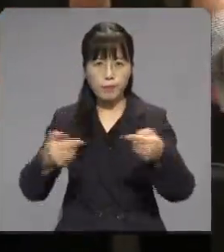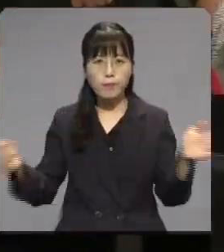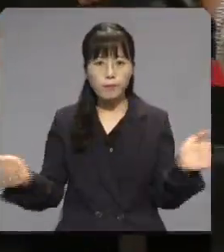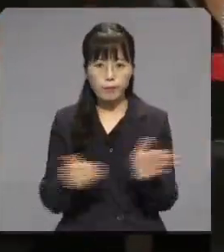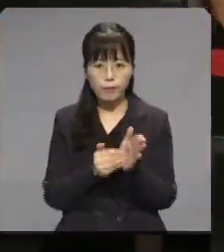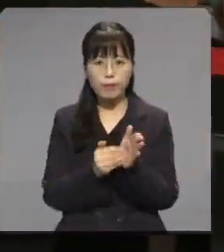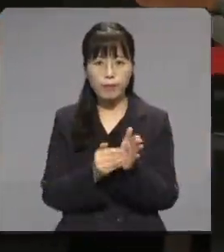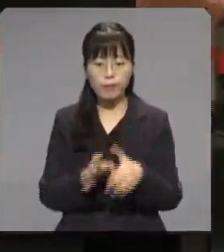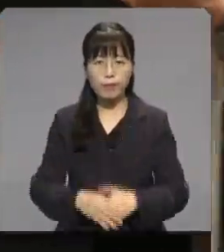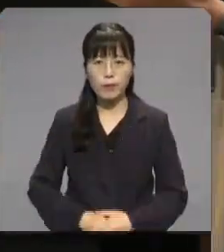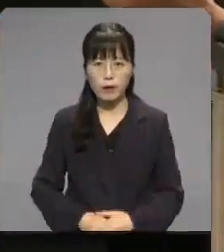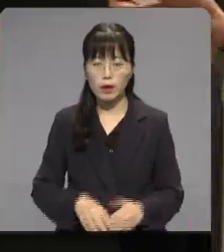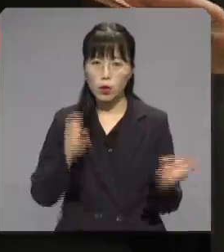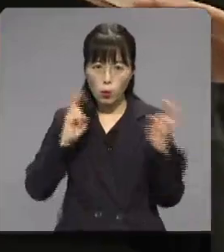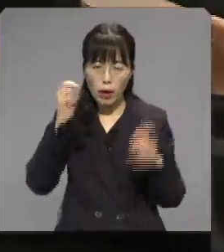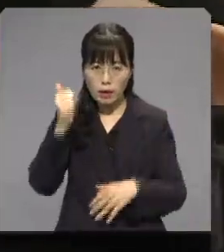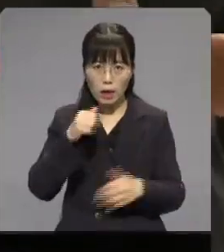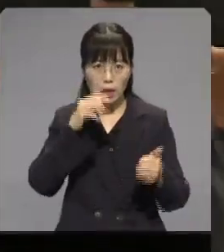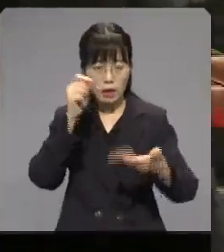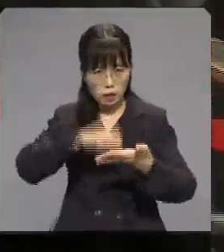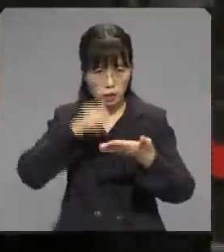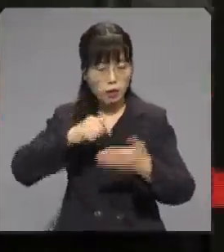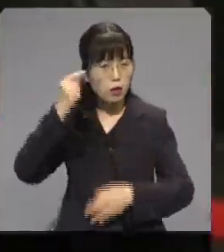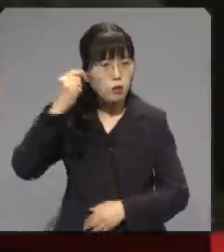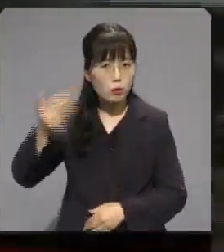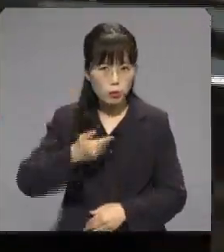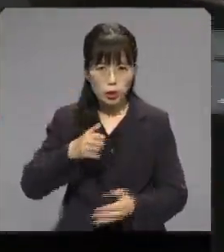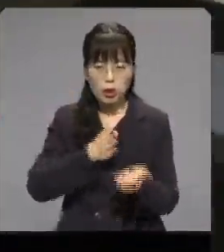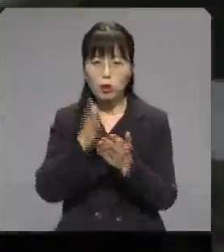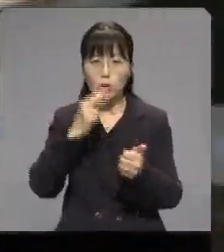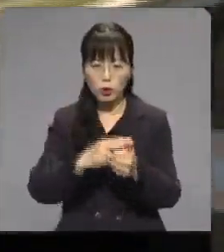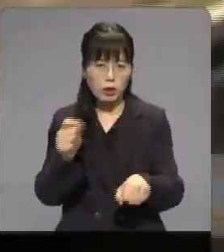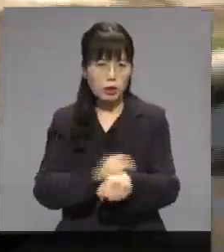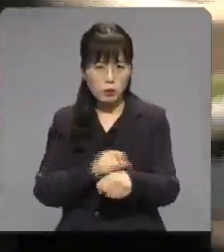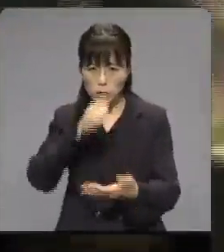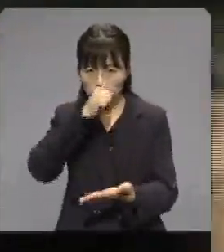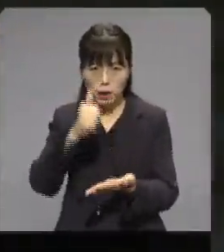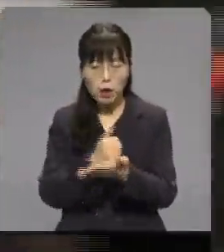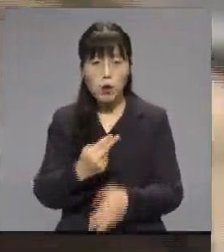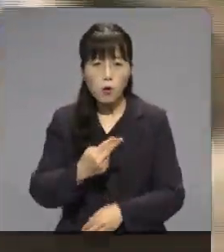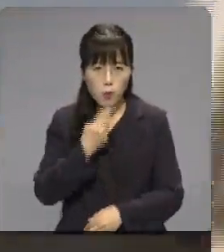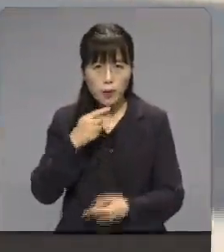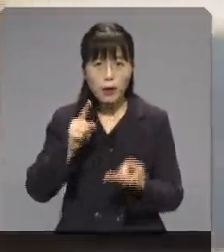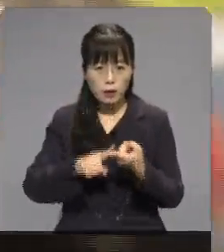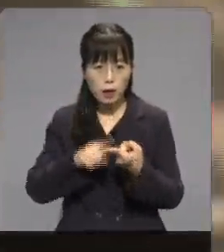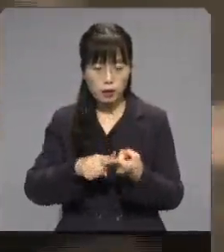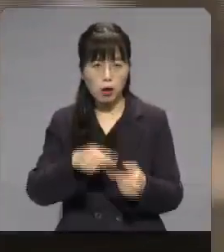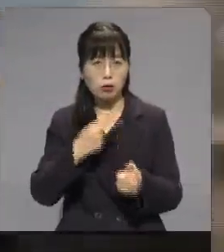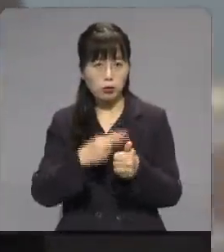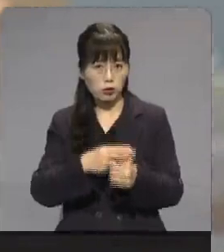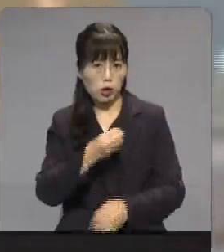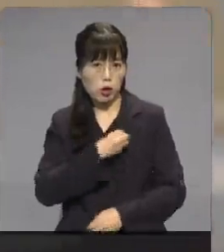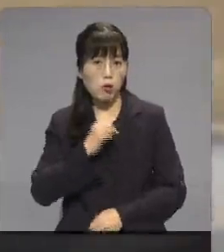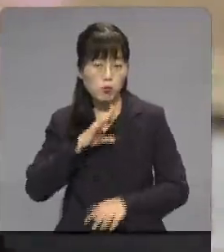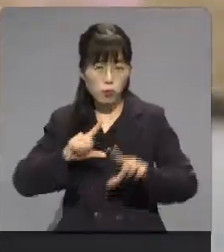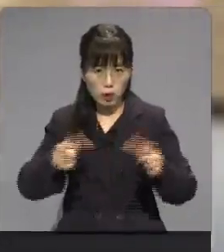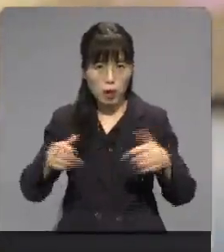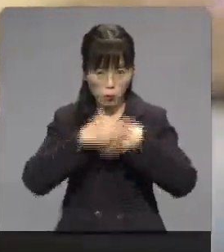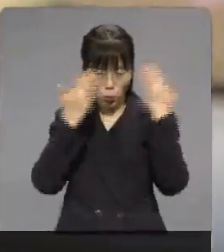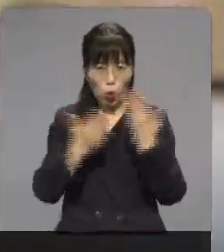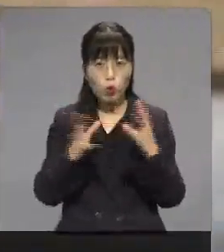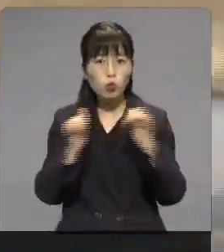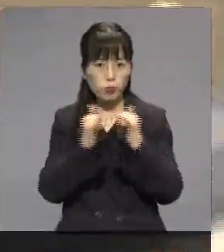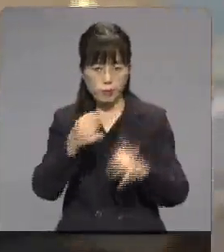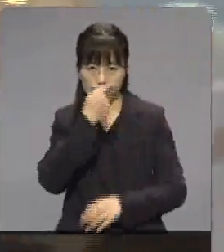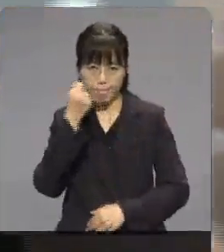출석했습니다. 임 회장은 취재진의 질문에 전공의가 특별한 죄가 없다는 것은 의사 회원뿐 아니라 전 국민이